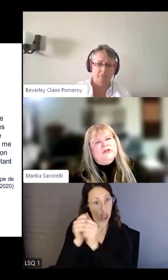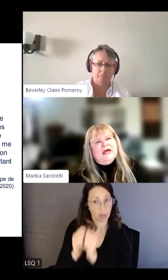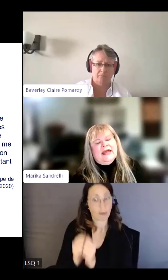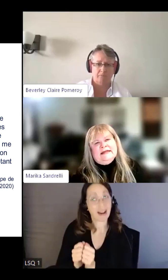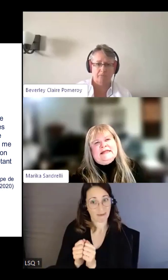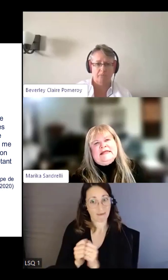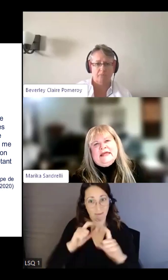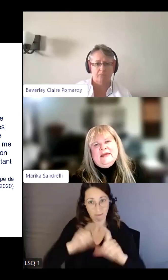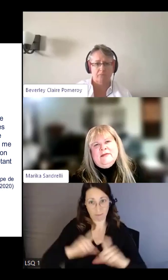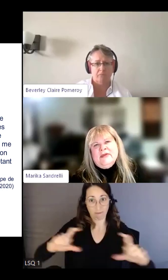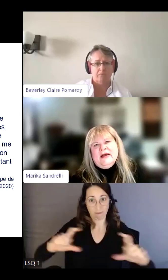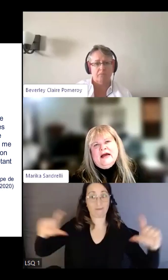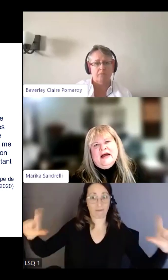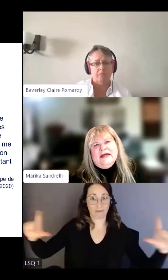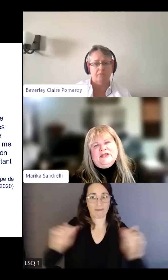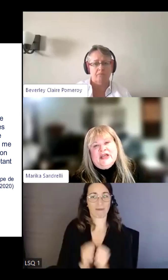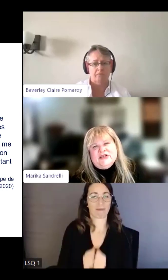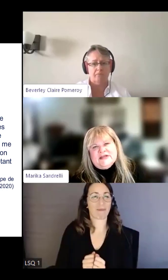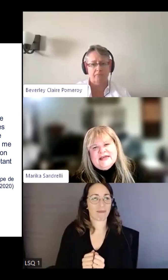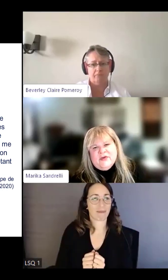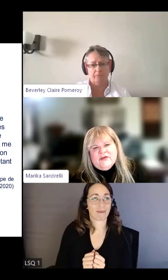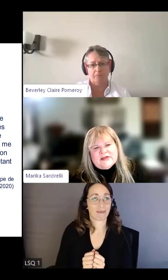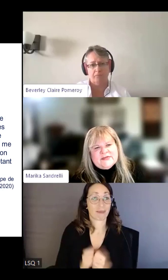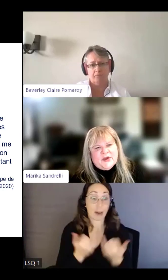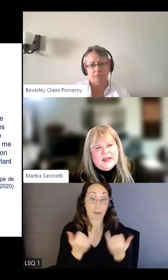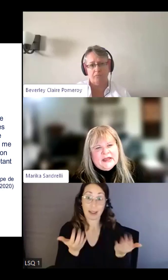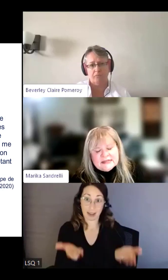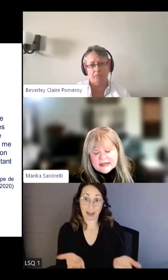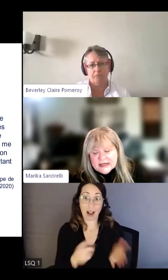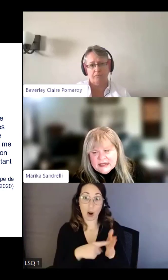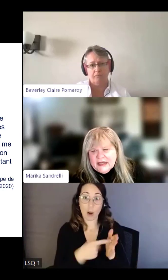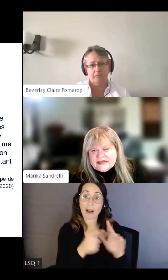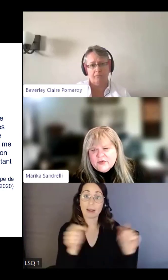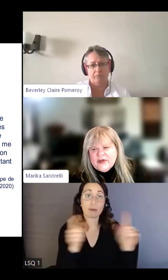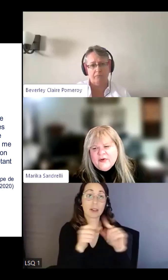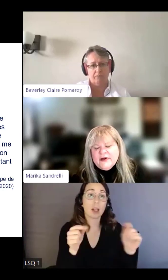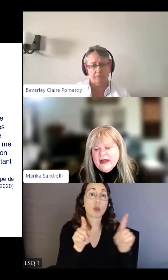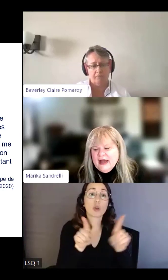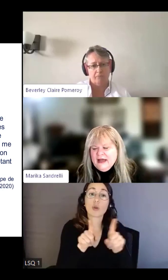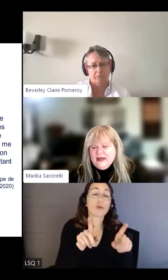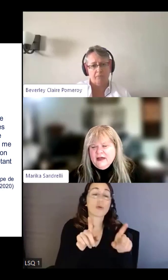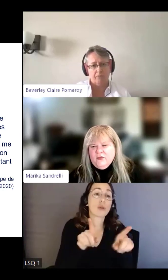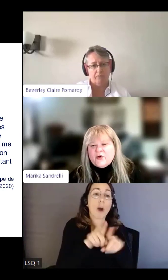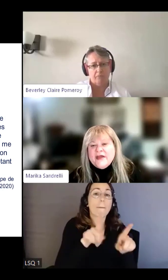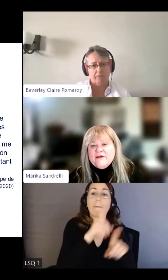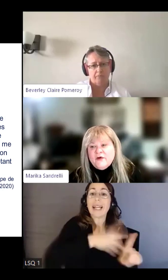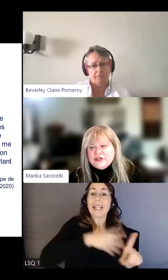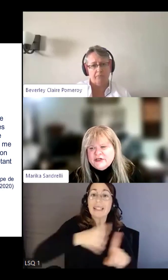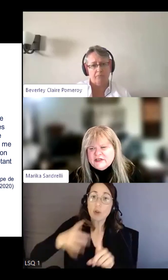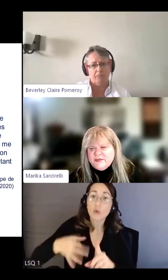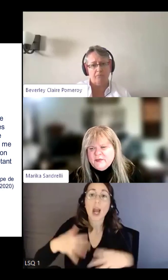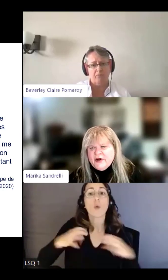certains des changements individuels et d'équipe que nous avons vus. Donc, on est très fortunés d'avoir